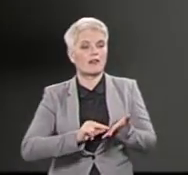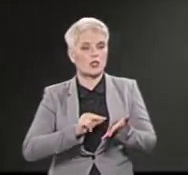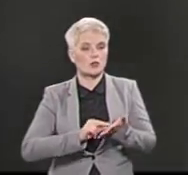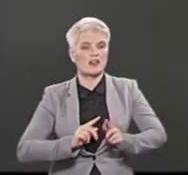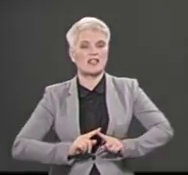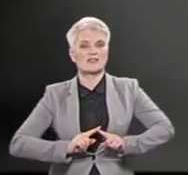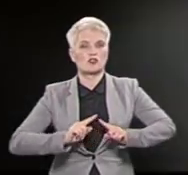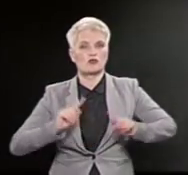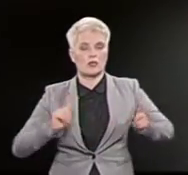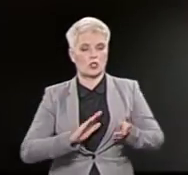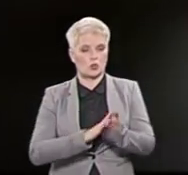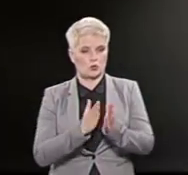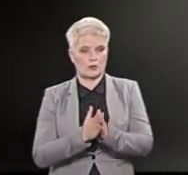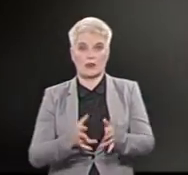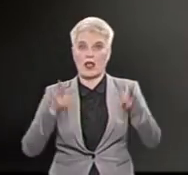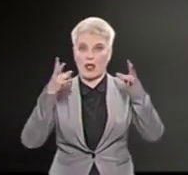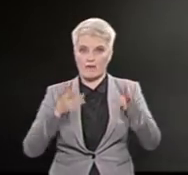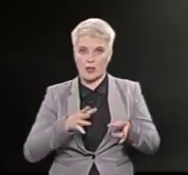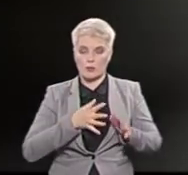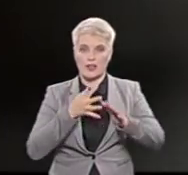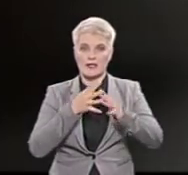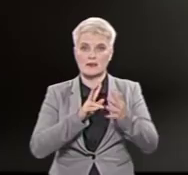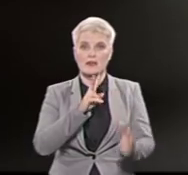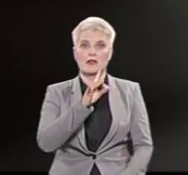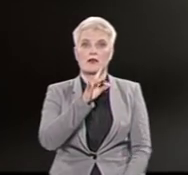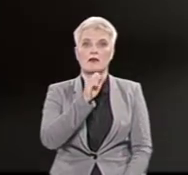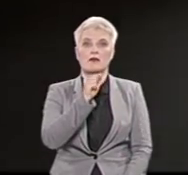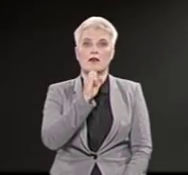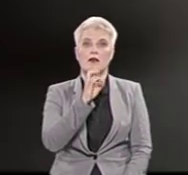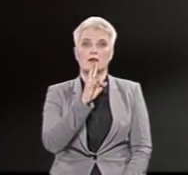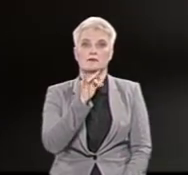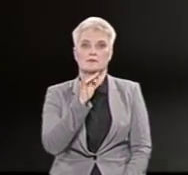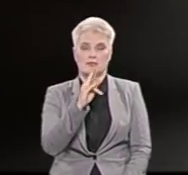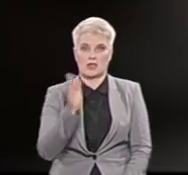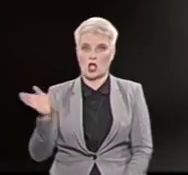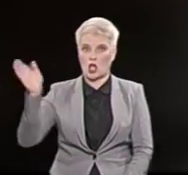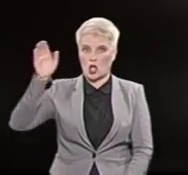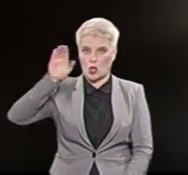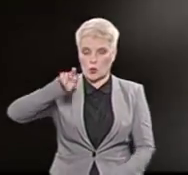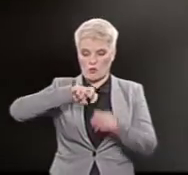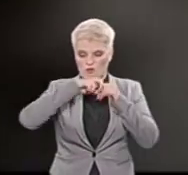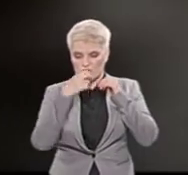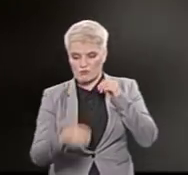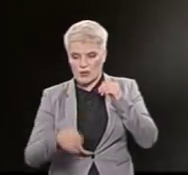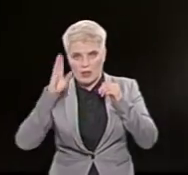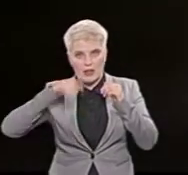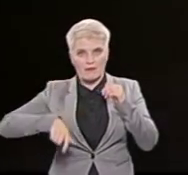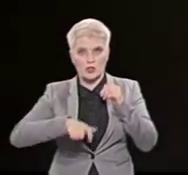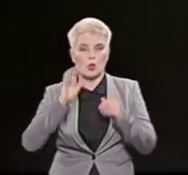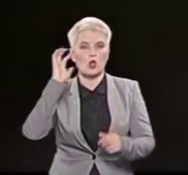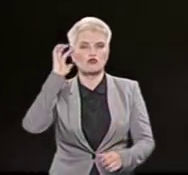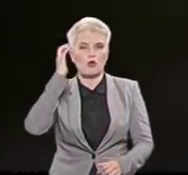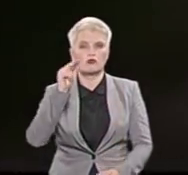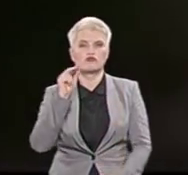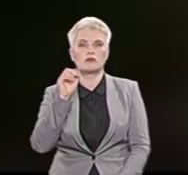Світлана Бабушкіна. Аварія сталася в селі Красник Верховинського району. Скручі автівка впала в річку Чорний Черемош. За